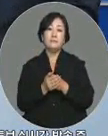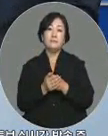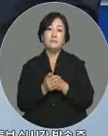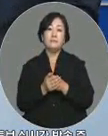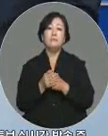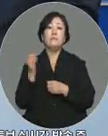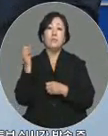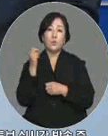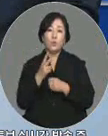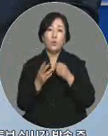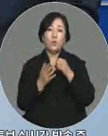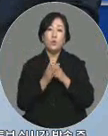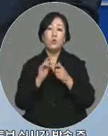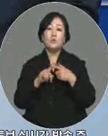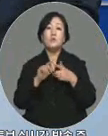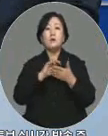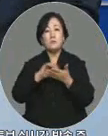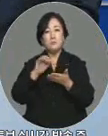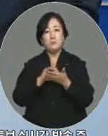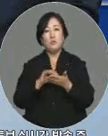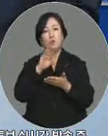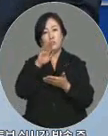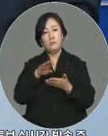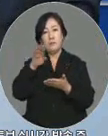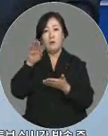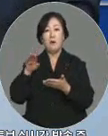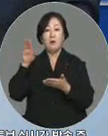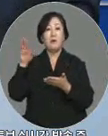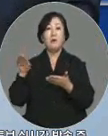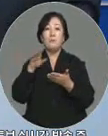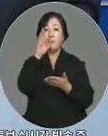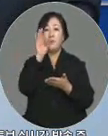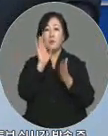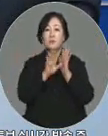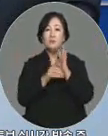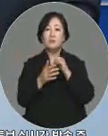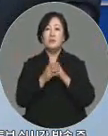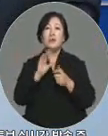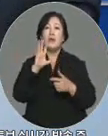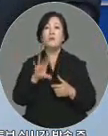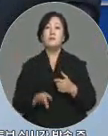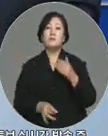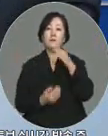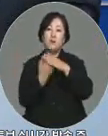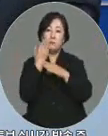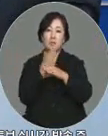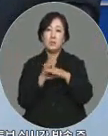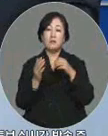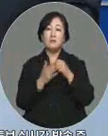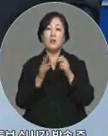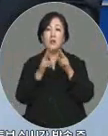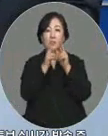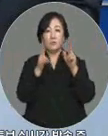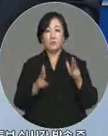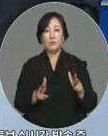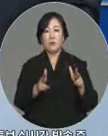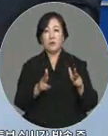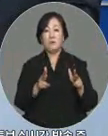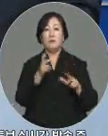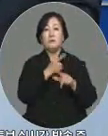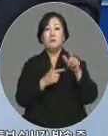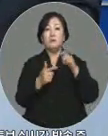또 이걸 지표를 하나하나 따져보면 우선 발생 추이를 보면 주간 발생률이